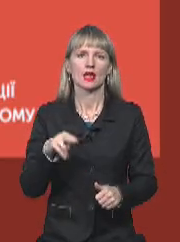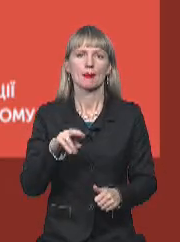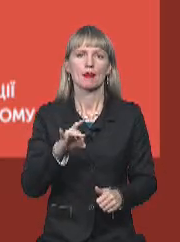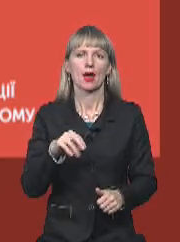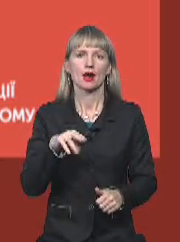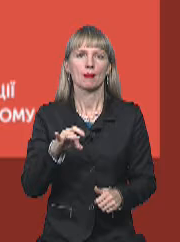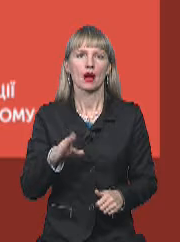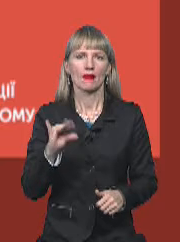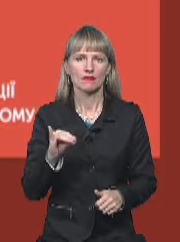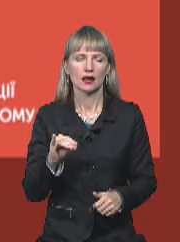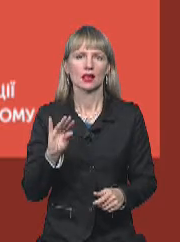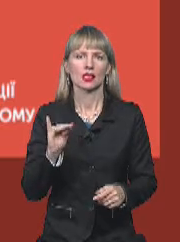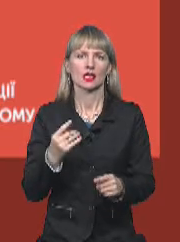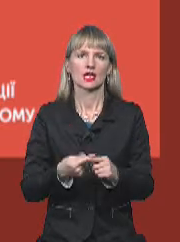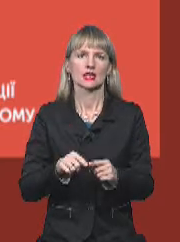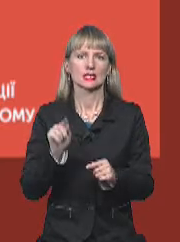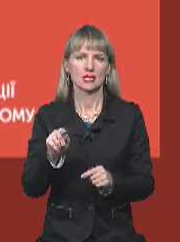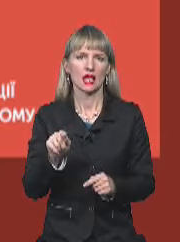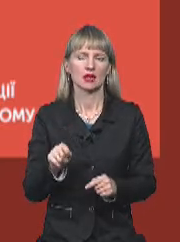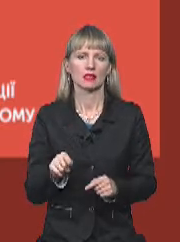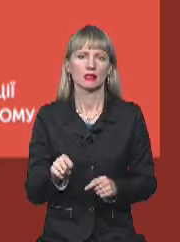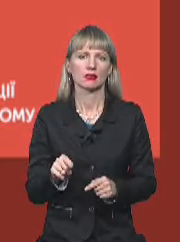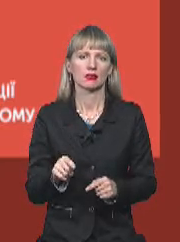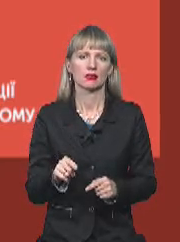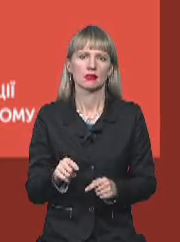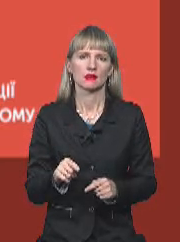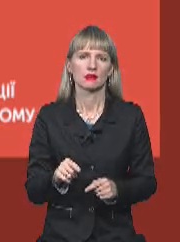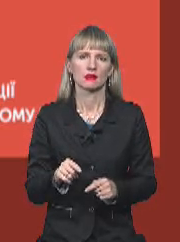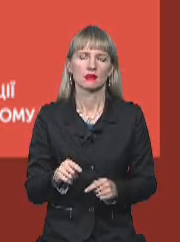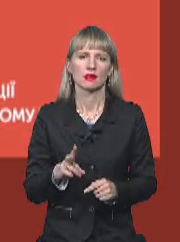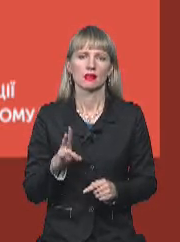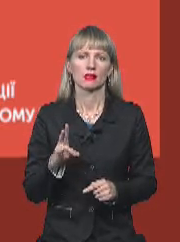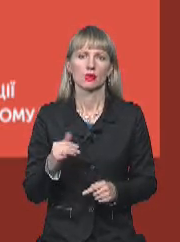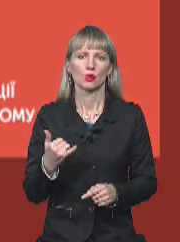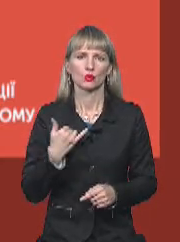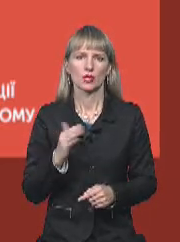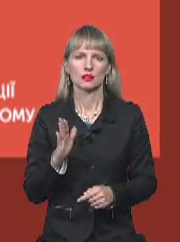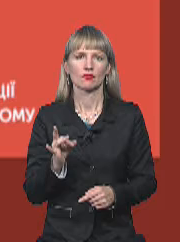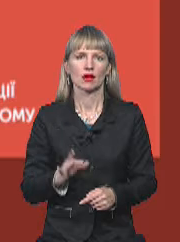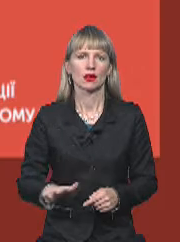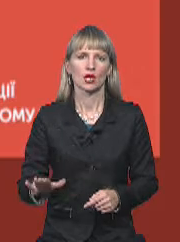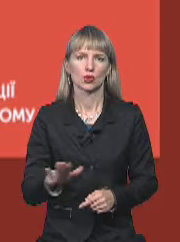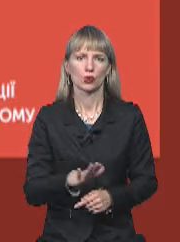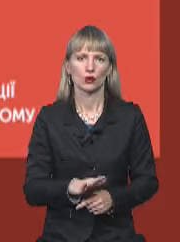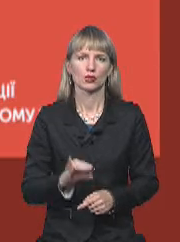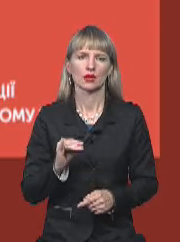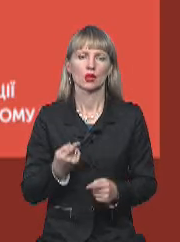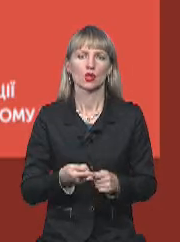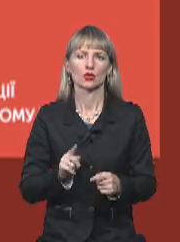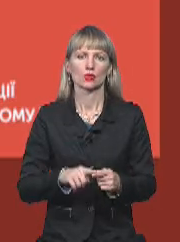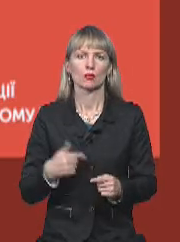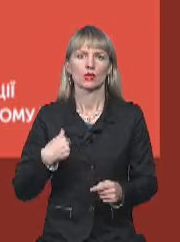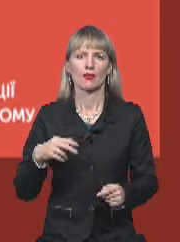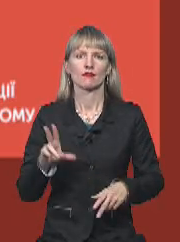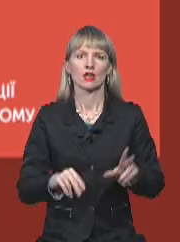і цей, як значні міста у нас в районі. І тому я